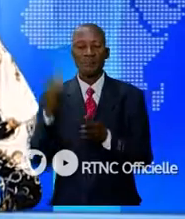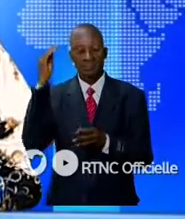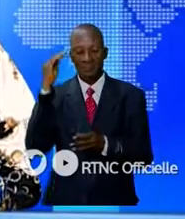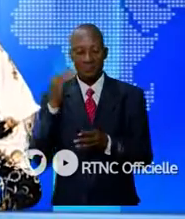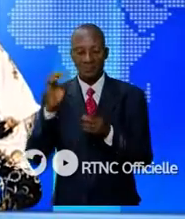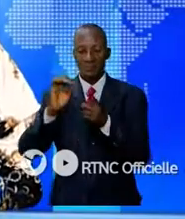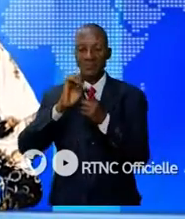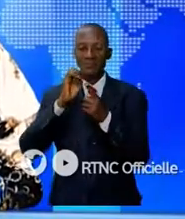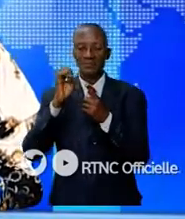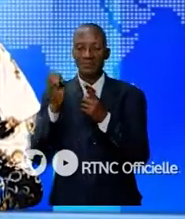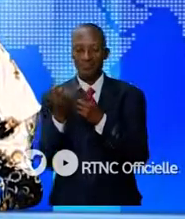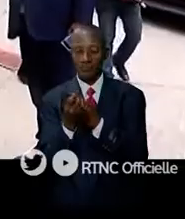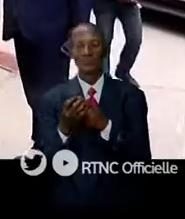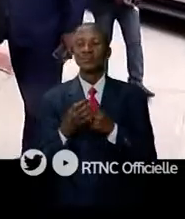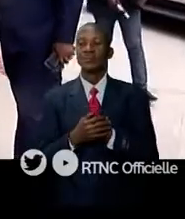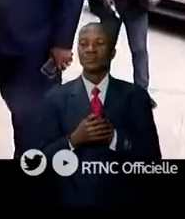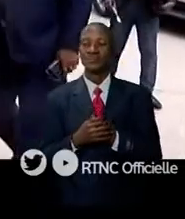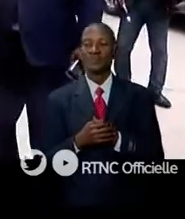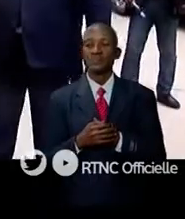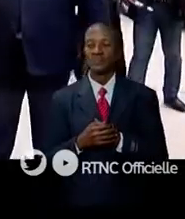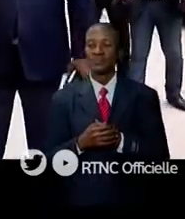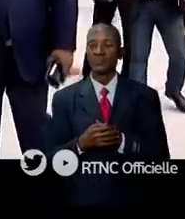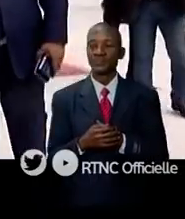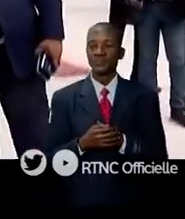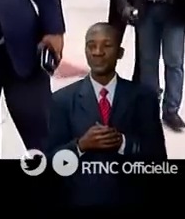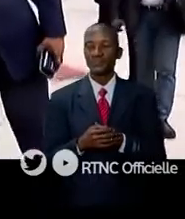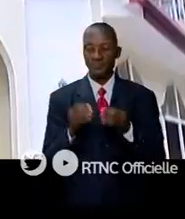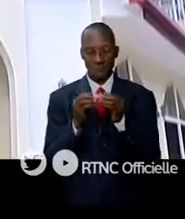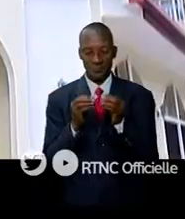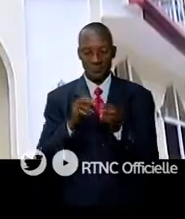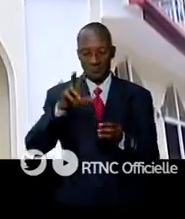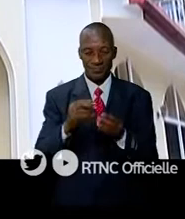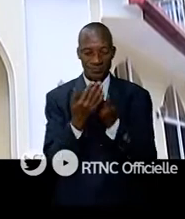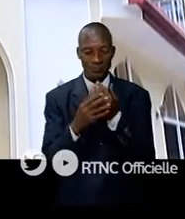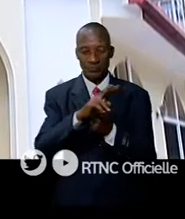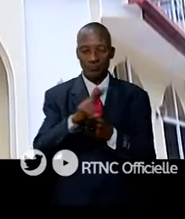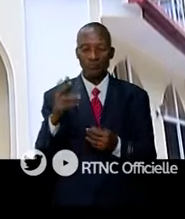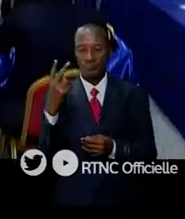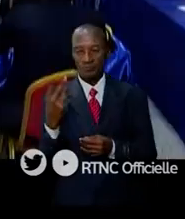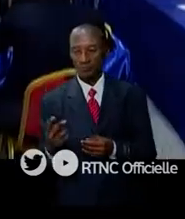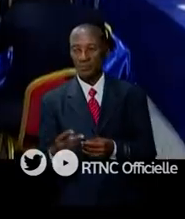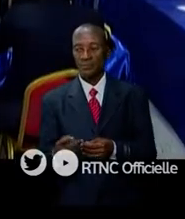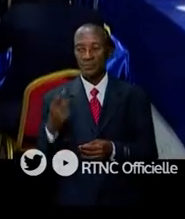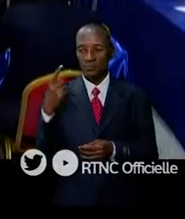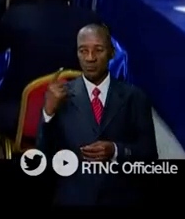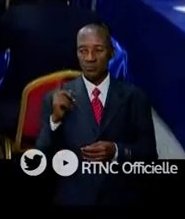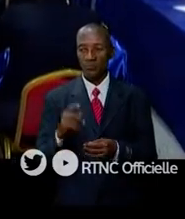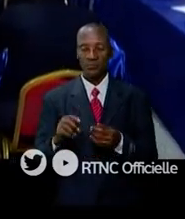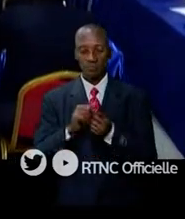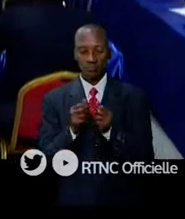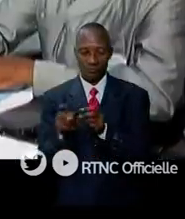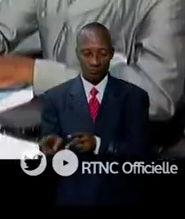le point avec Lopez Kakuba. L'atelier de ce 30 juillet 2020 sur l'appropriation du processus